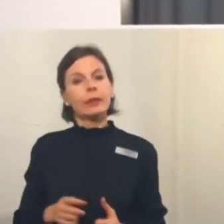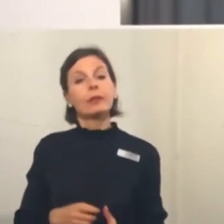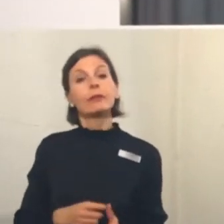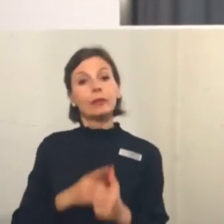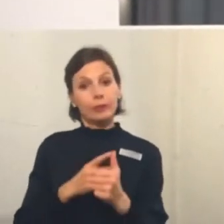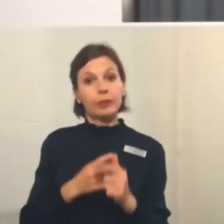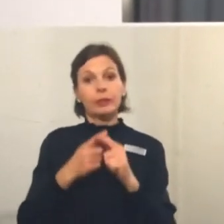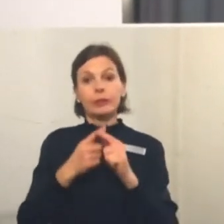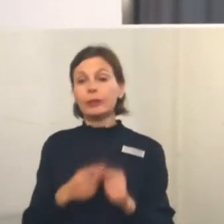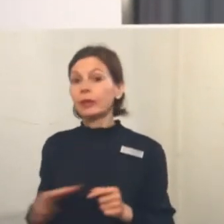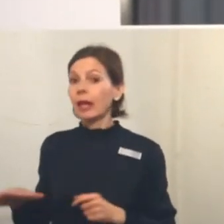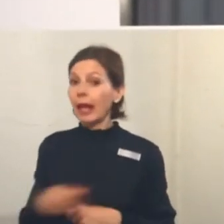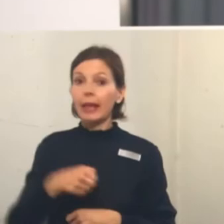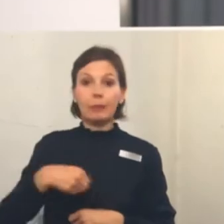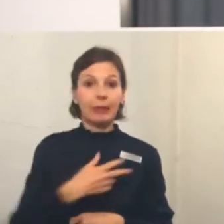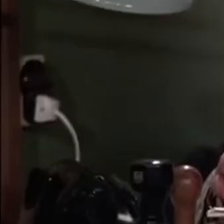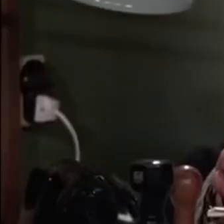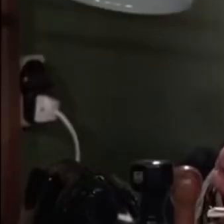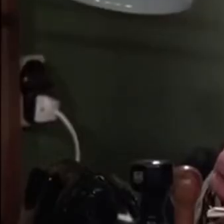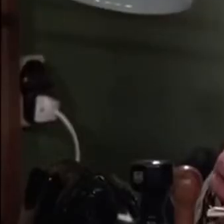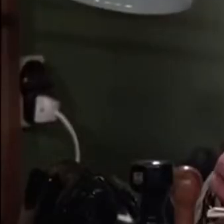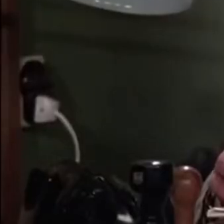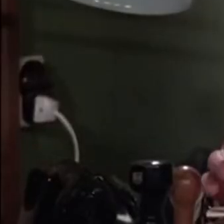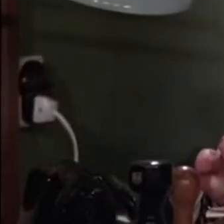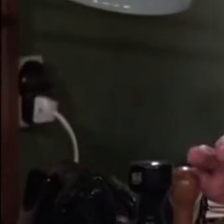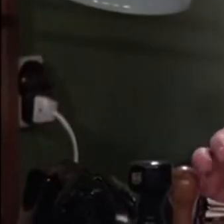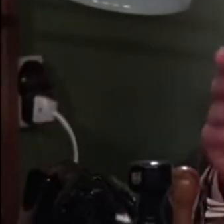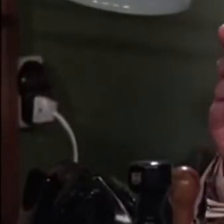nødvendigt at aflive alle i Danmark.